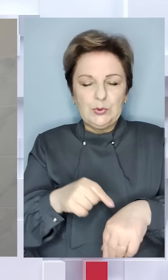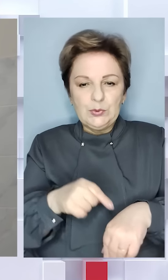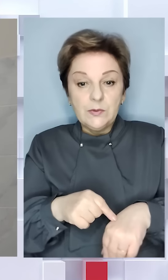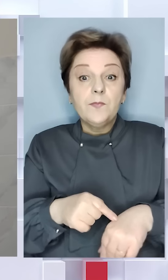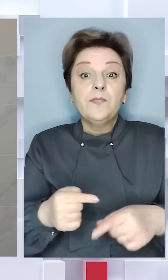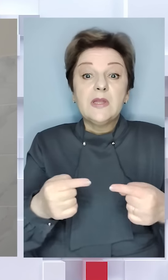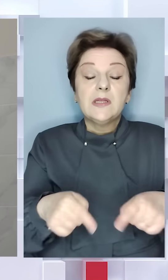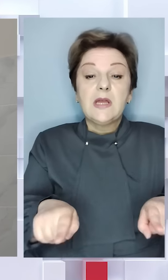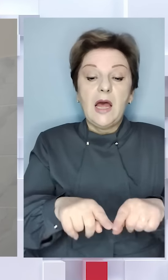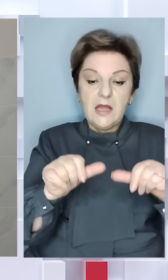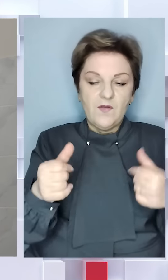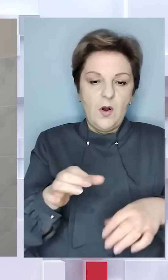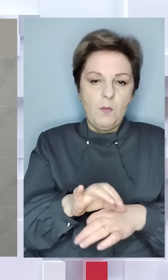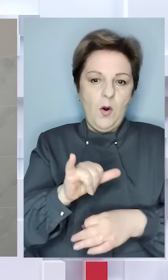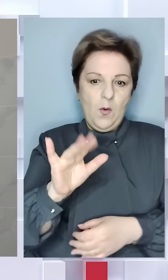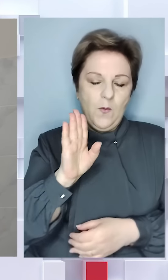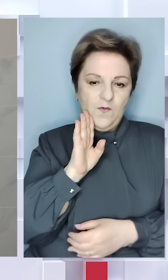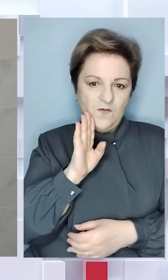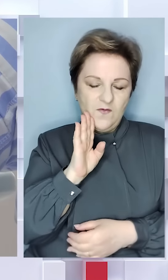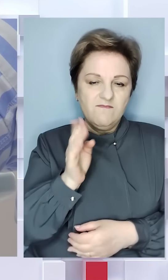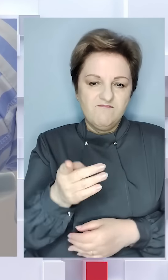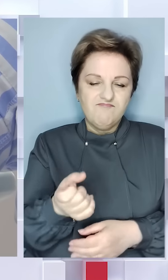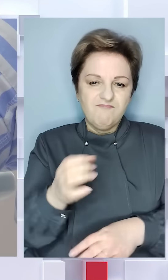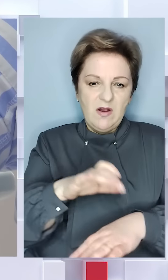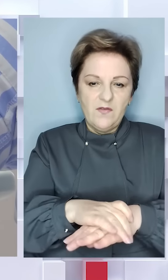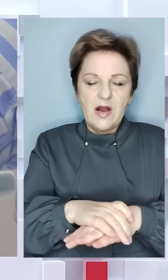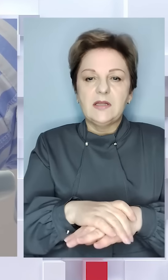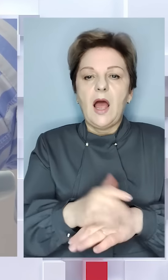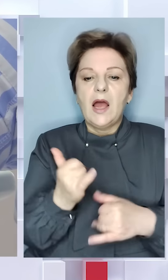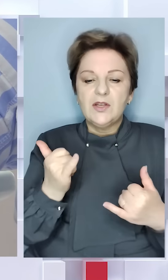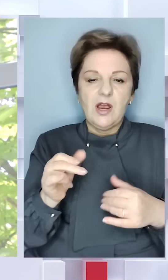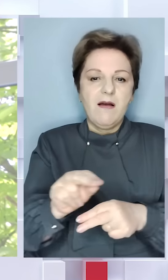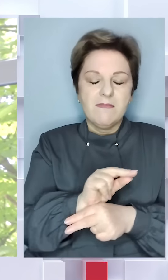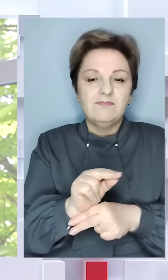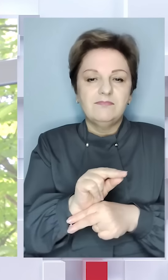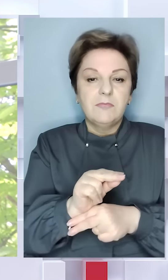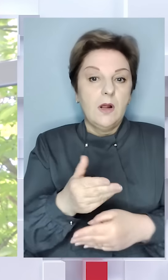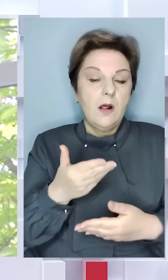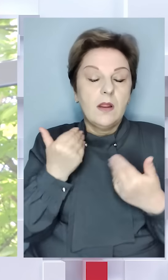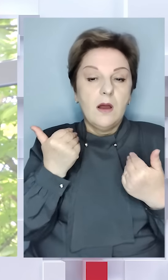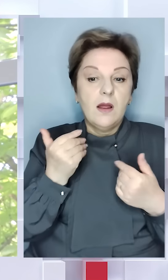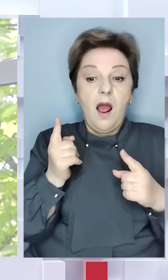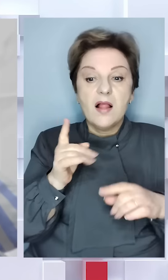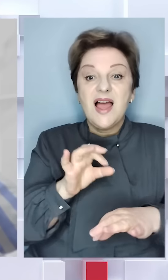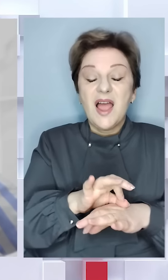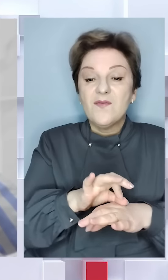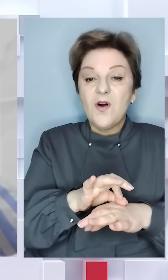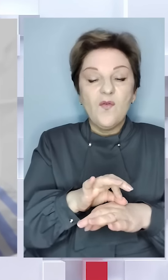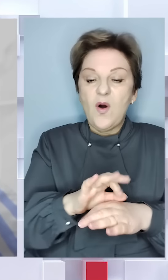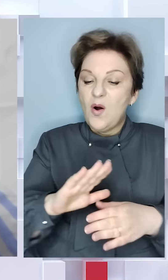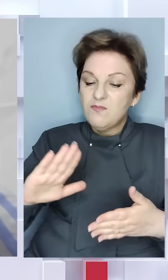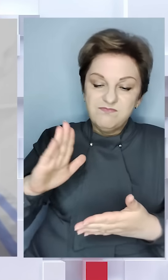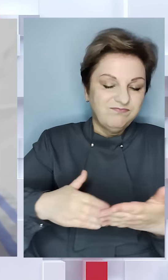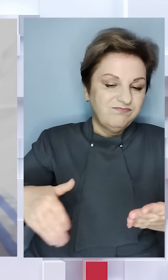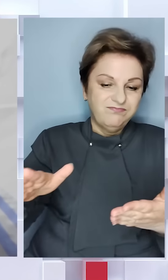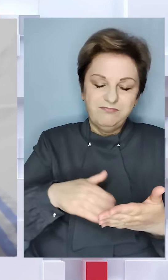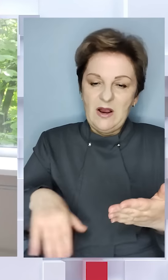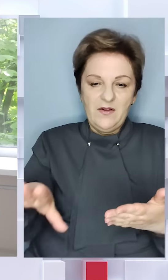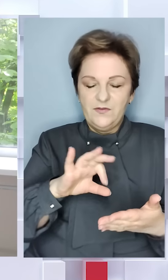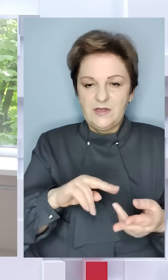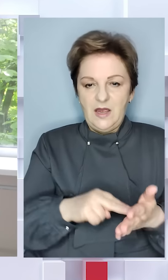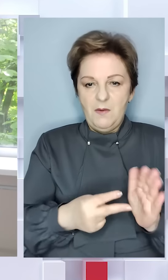чутливості. Саме така форма недуги у Вікторії з Маріуполя. Нині жінка проходить лікування, їй легше, але хвороба скасувала усі її